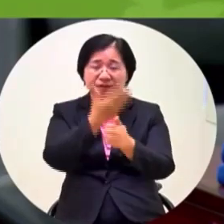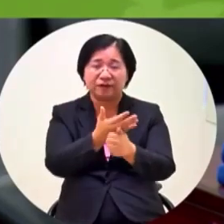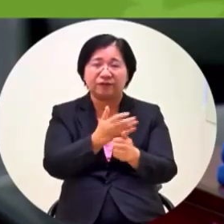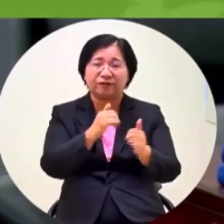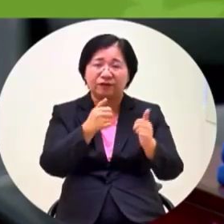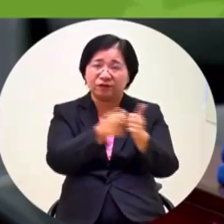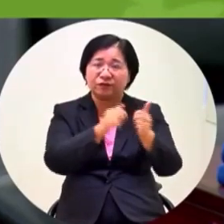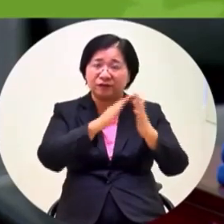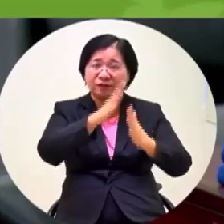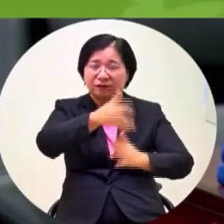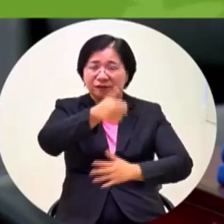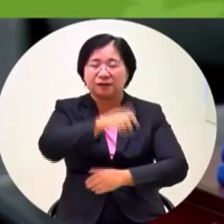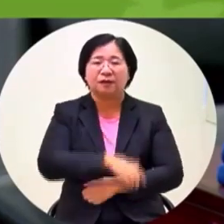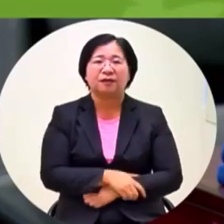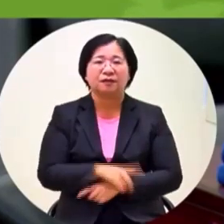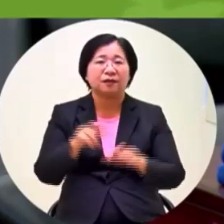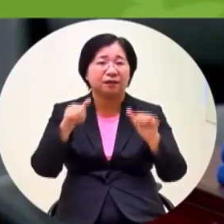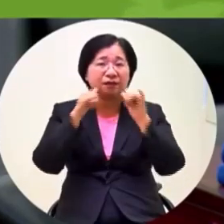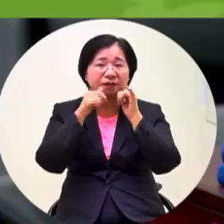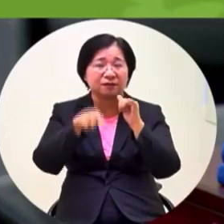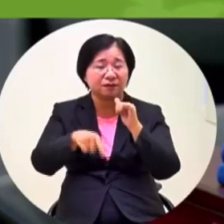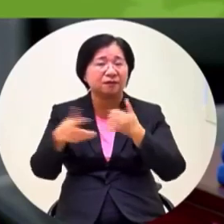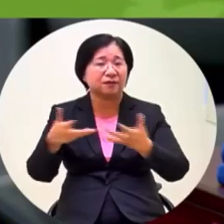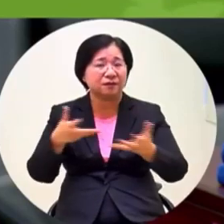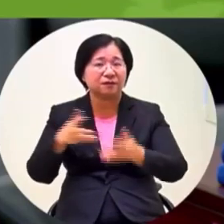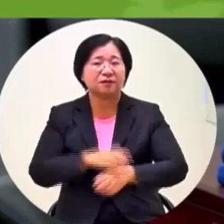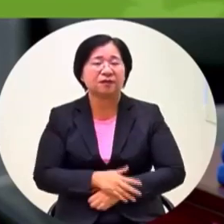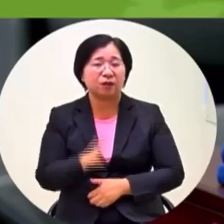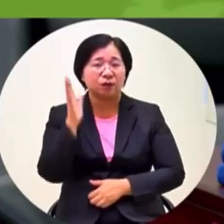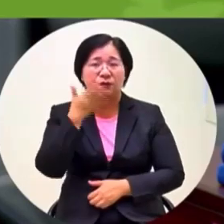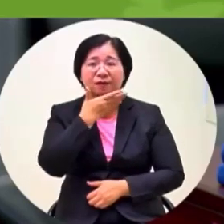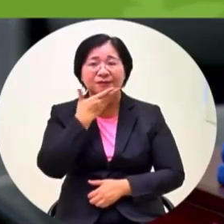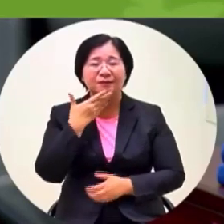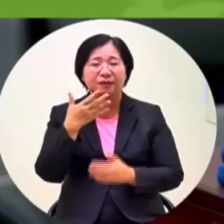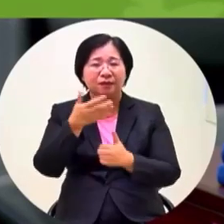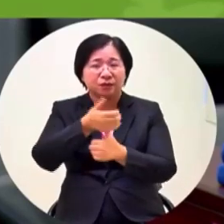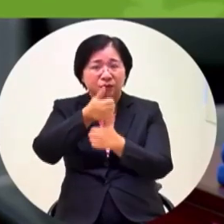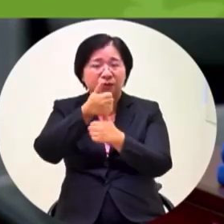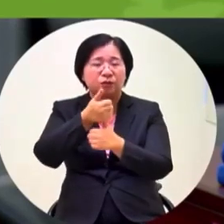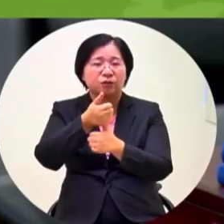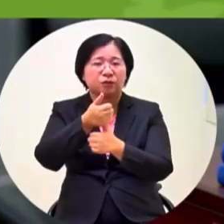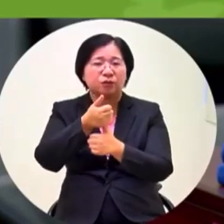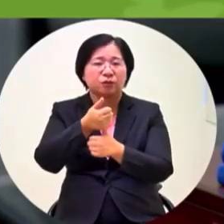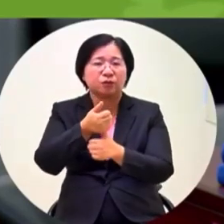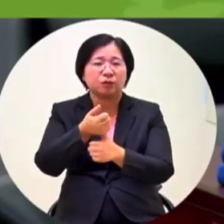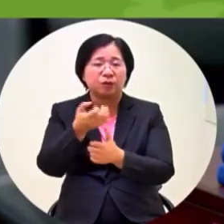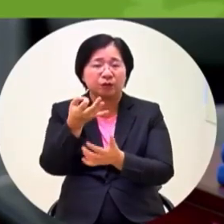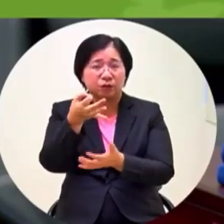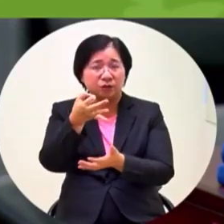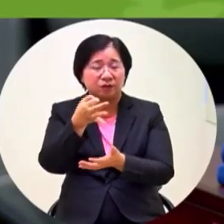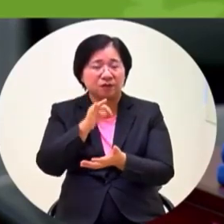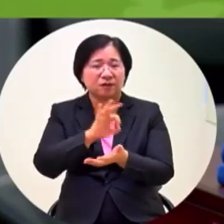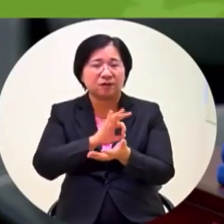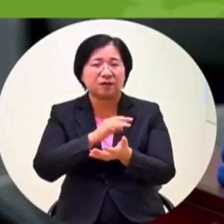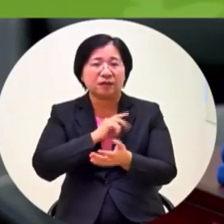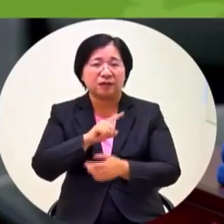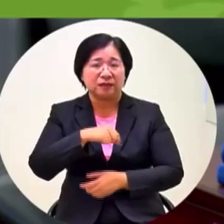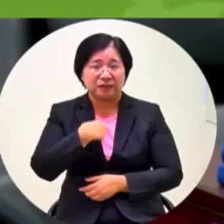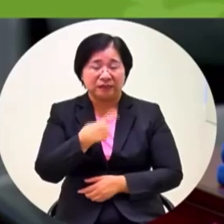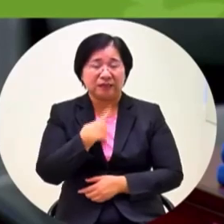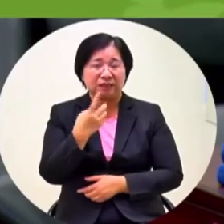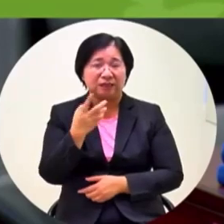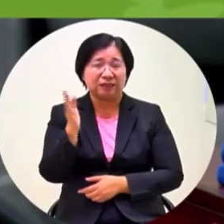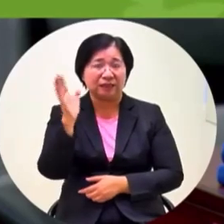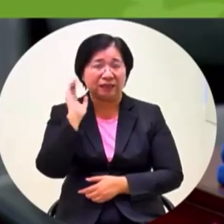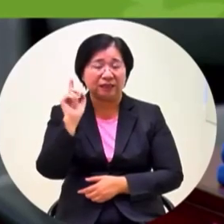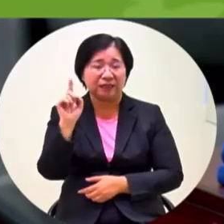长拜托大寮这件水利署所拨落的，下要做咱的自来水。自来水这